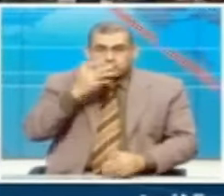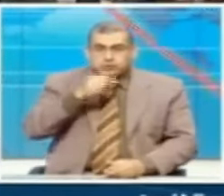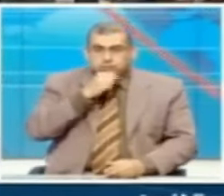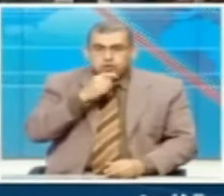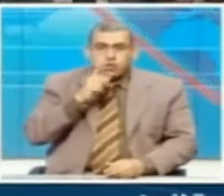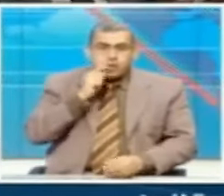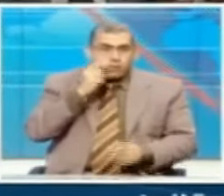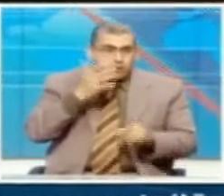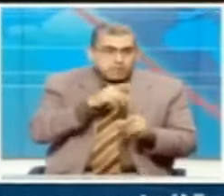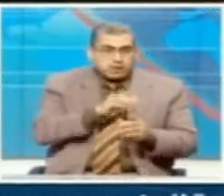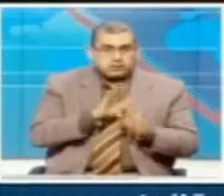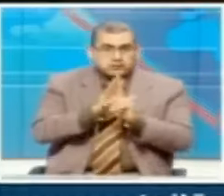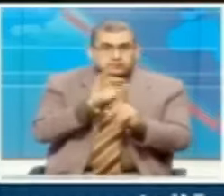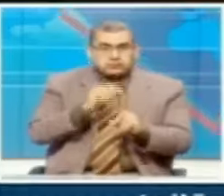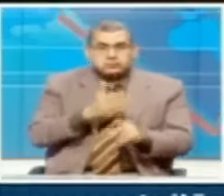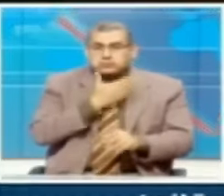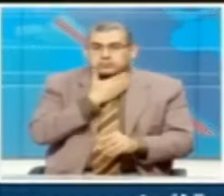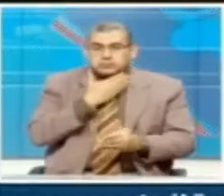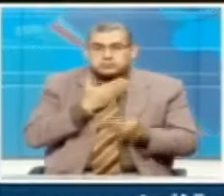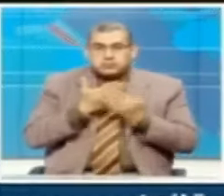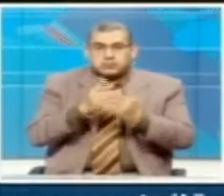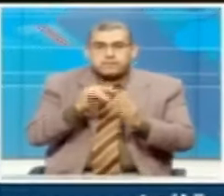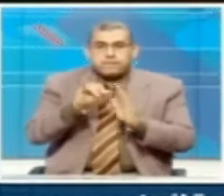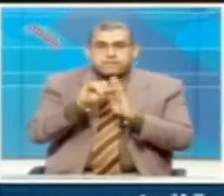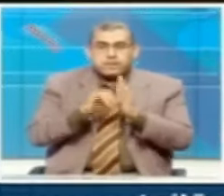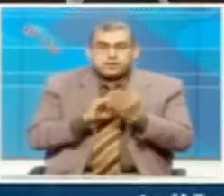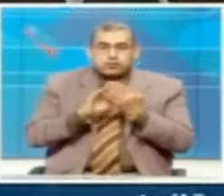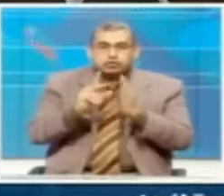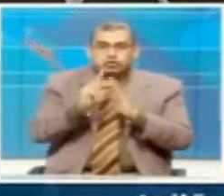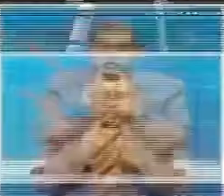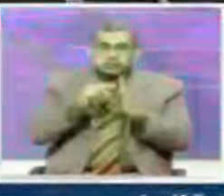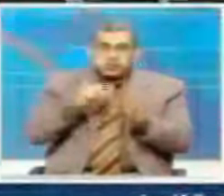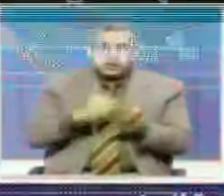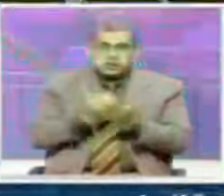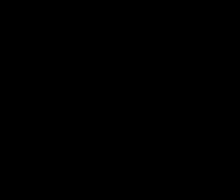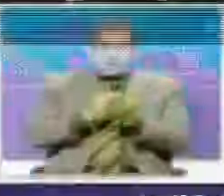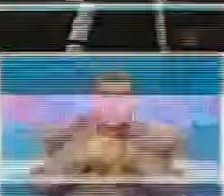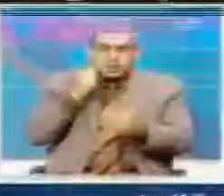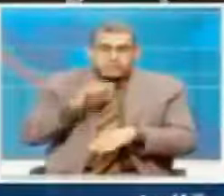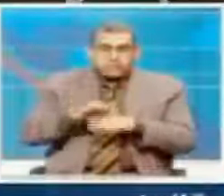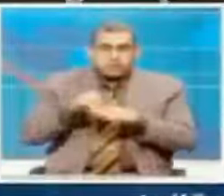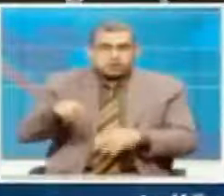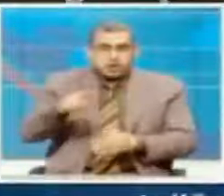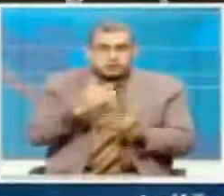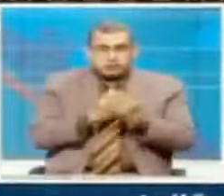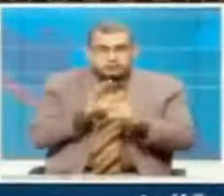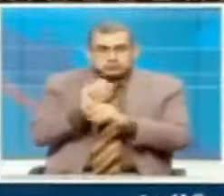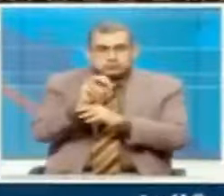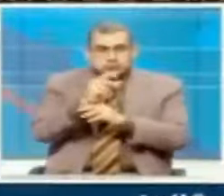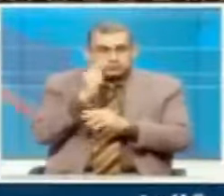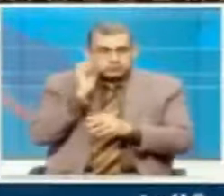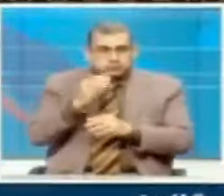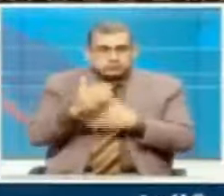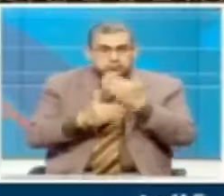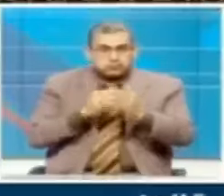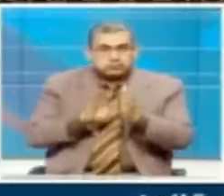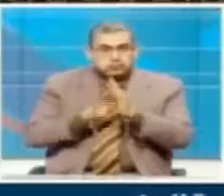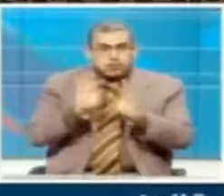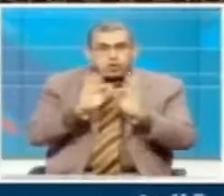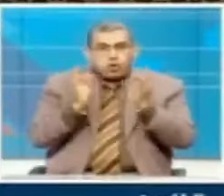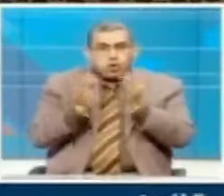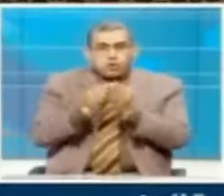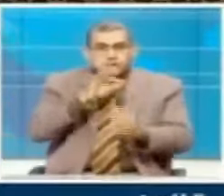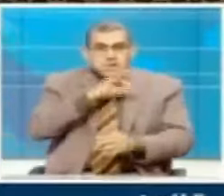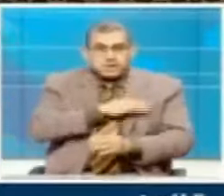والأيتام، وكذا تبني منهج الدعم المشروط بهدف الاستثمار في البشر وتحسين مؤشرات التنمية لإلزام الأسر المستفيدة